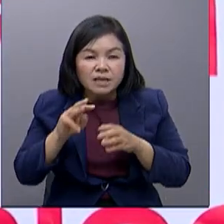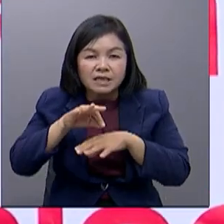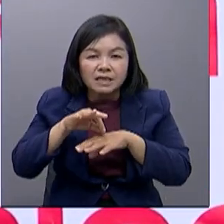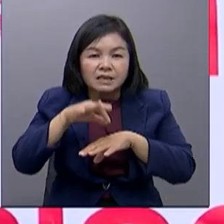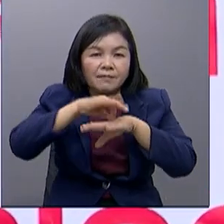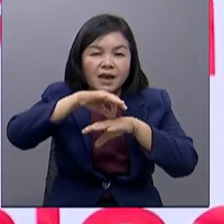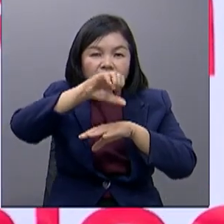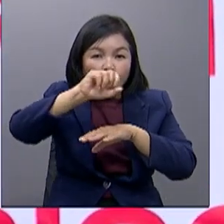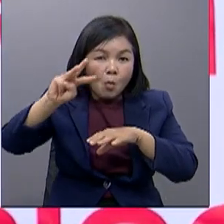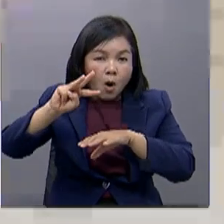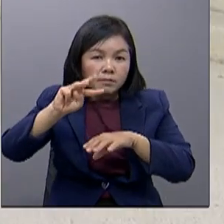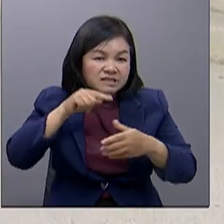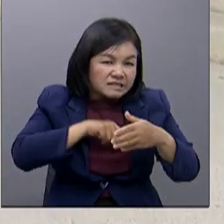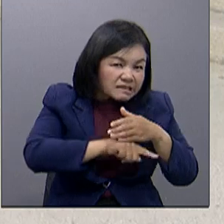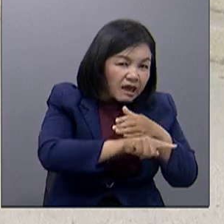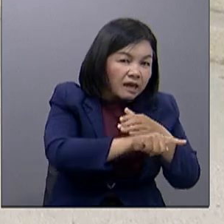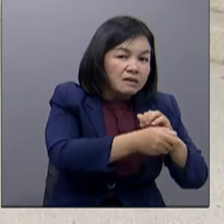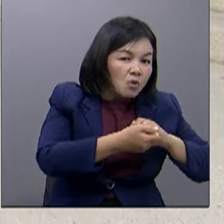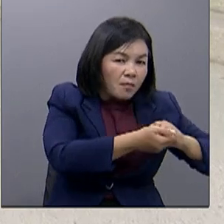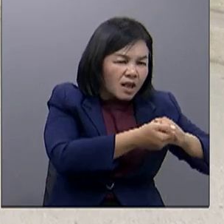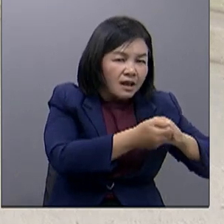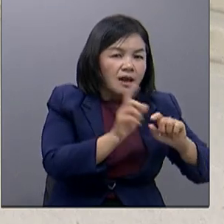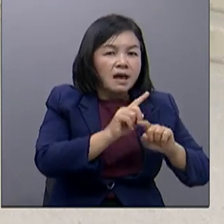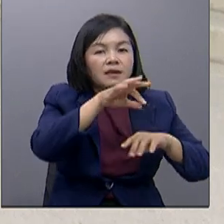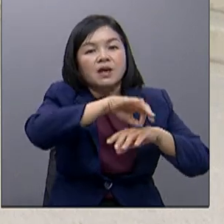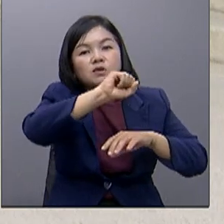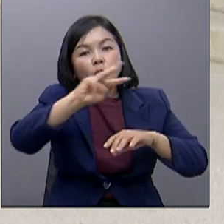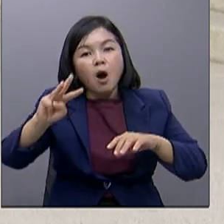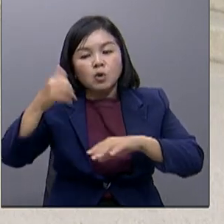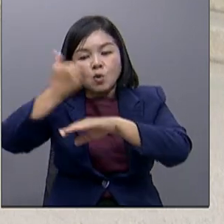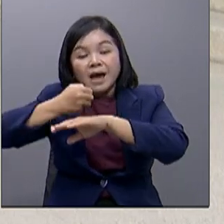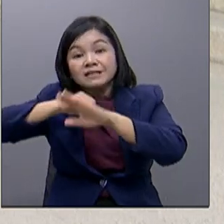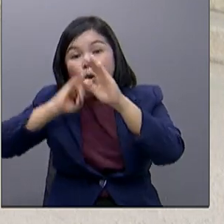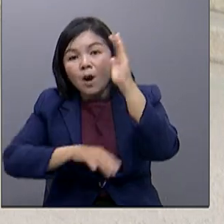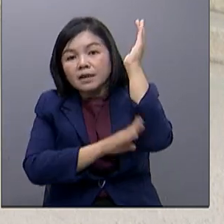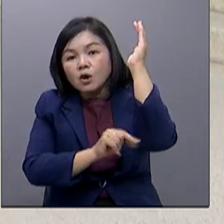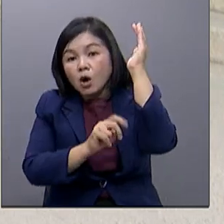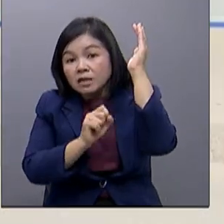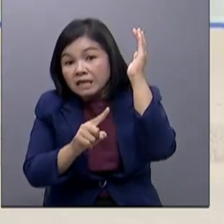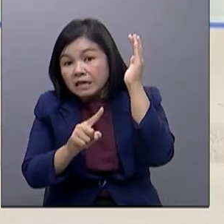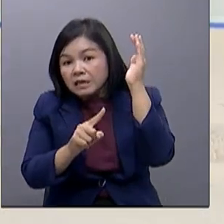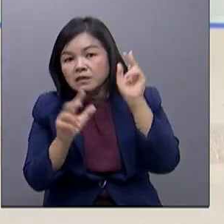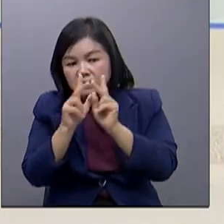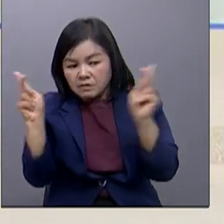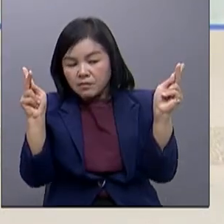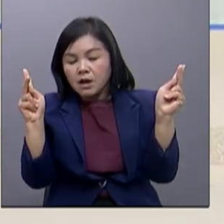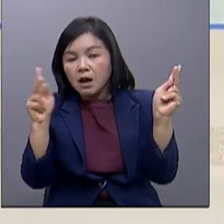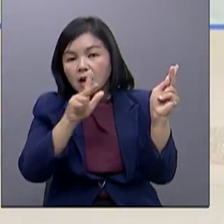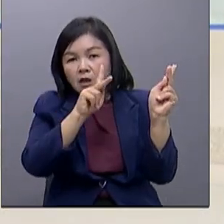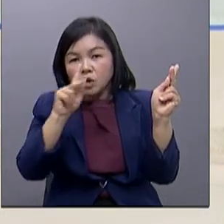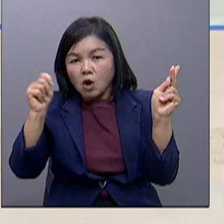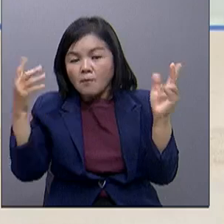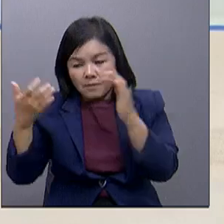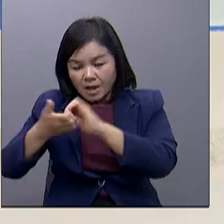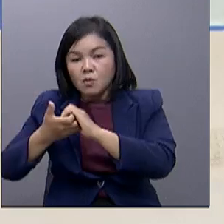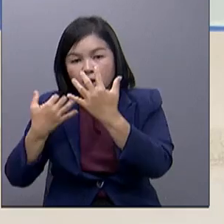ค่ะทำให้ผู้อำนวยการการเลือกตั้งประจำจังหวัดนครศรีธรรมราชมีการประสานงานกับผู้ตรวจการการเลือกตั้งค่ะรวมทั้งฝ่ายสืบ